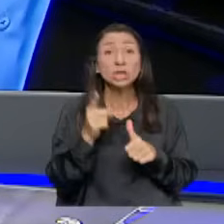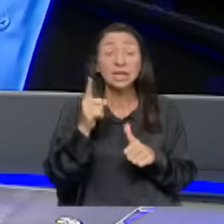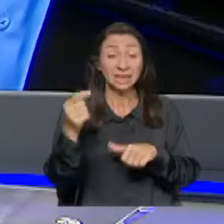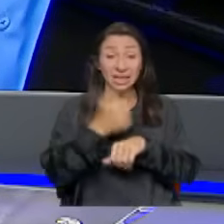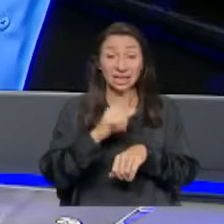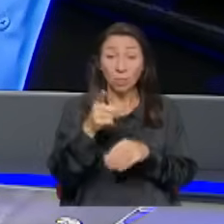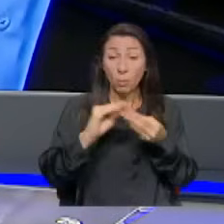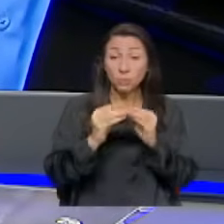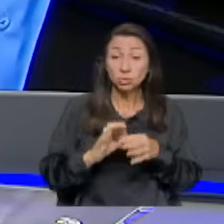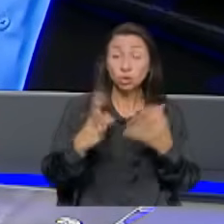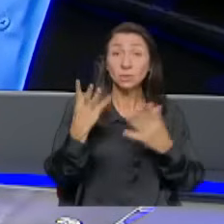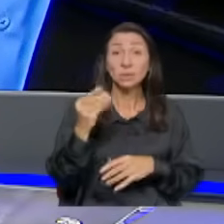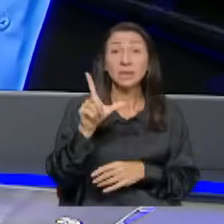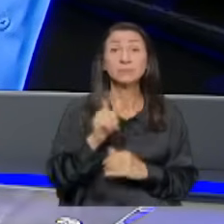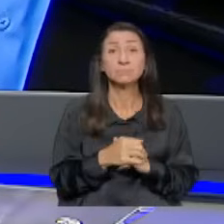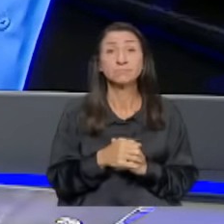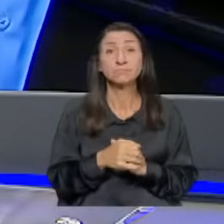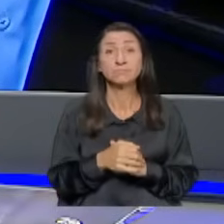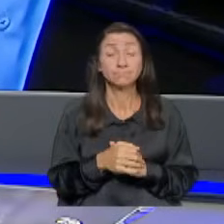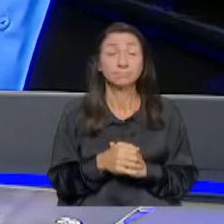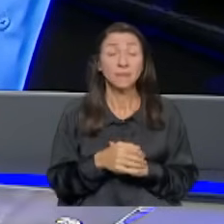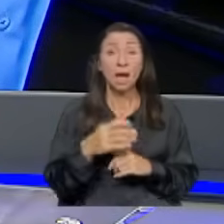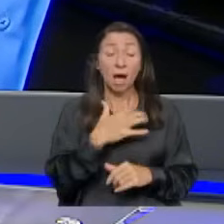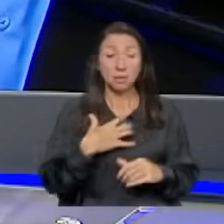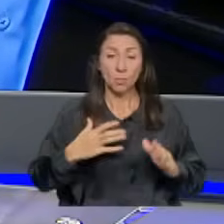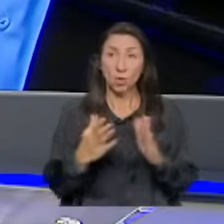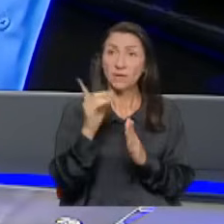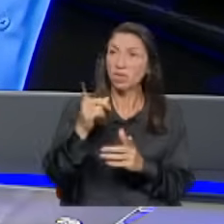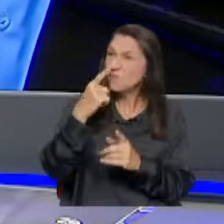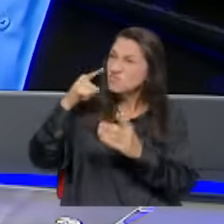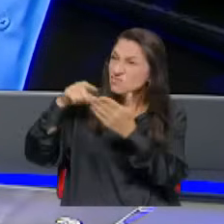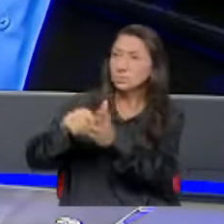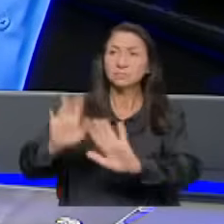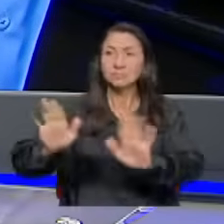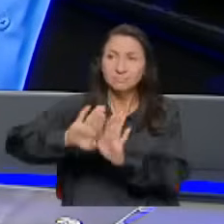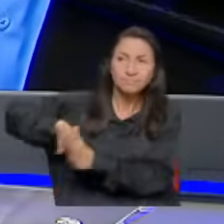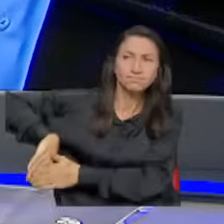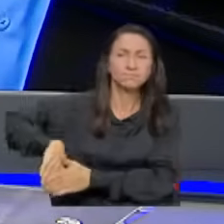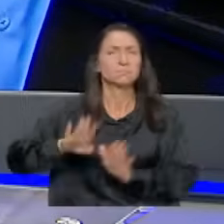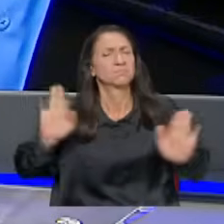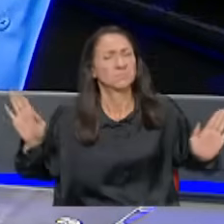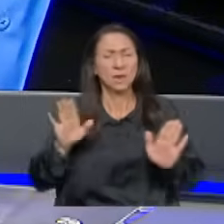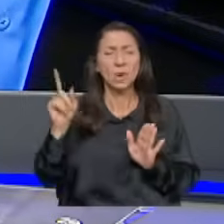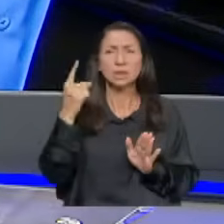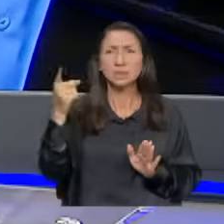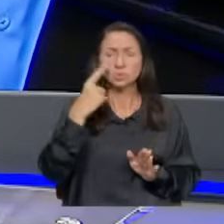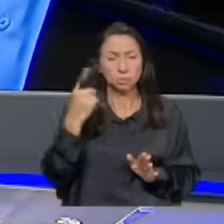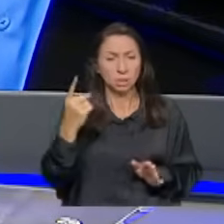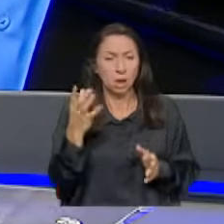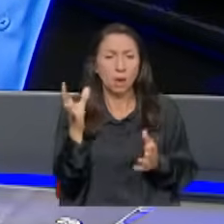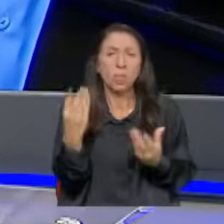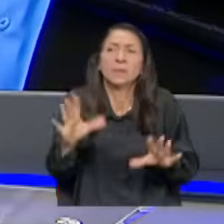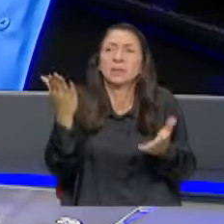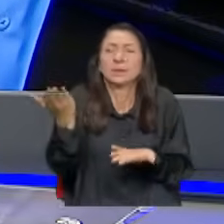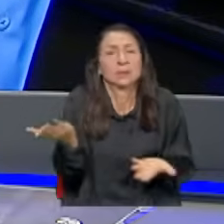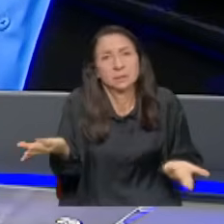iktidarın bu sorunları çözmesi gerekiyor Hani ana muhalefetle falan uğraşması gerekmiyor Çünkü Ana muhalefet Partisi'nin lideri işte cumhurbaşkanı